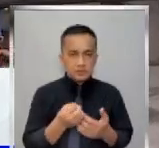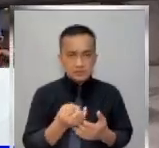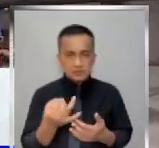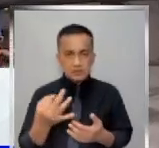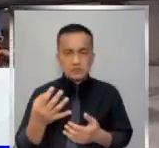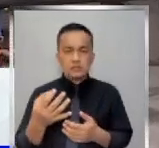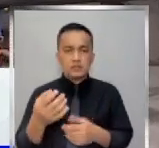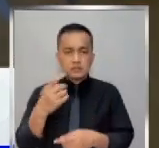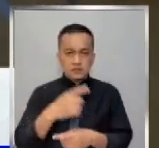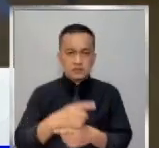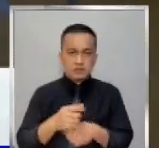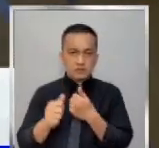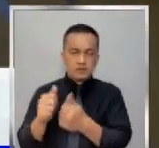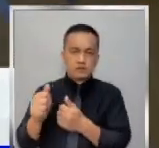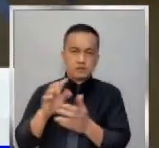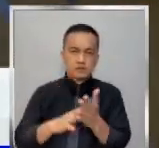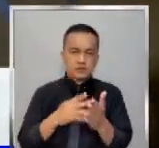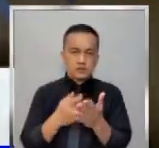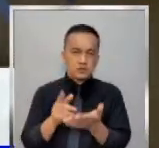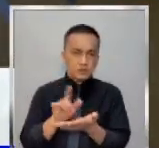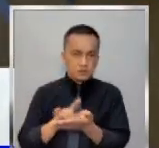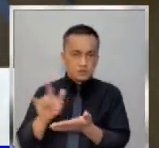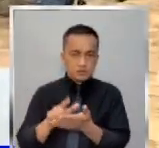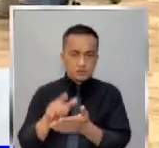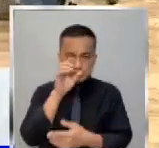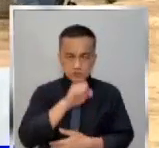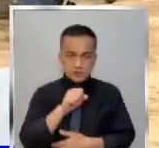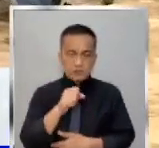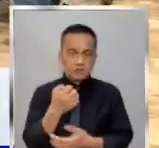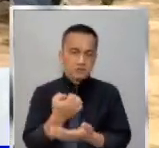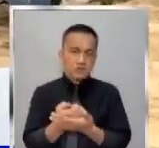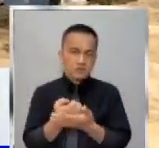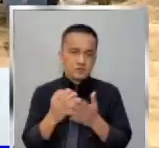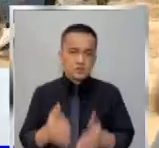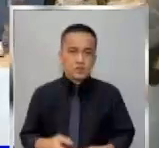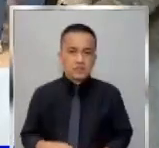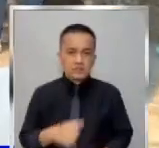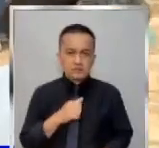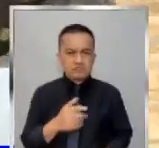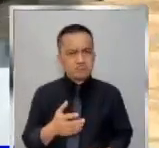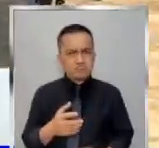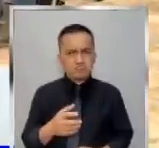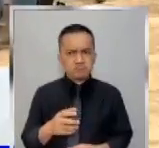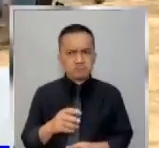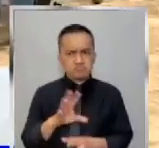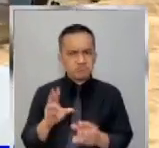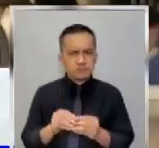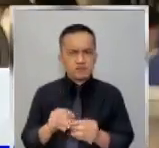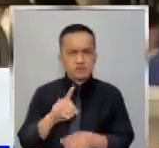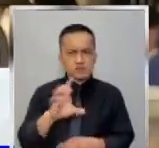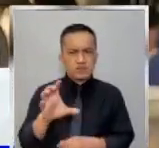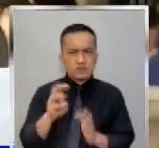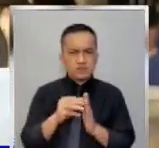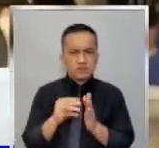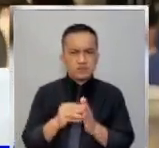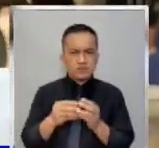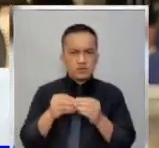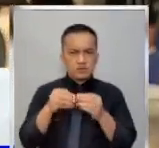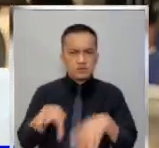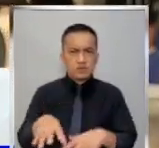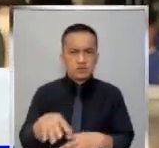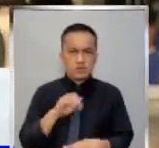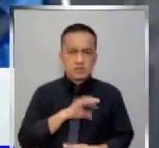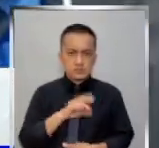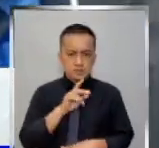schedule ang mga airline. Sa pagtaya ng isang ekonomista, hindi raw bababa sa 100 milyong piso ang nawala sa kita ng bansa mula